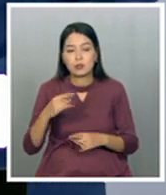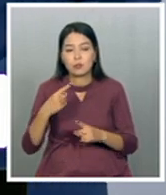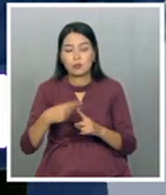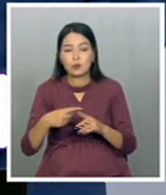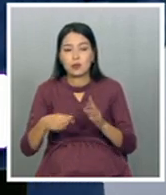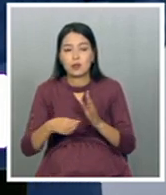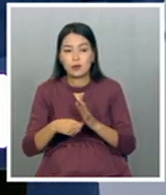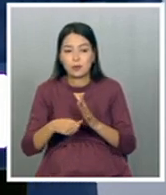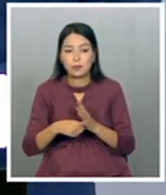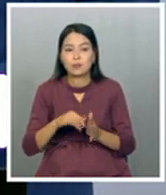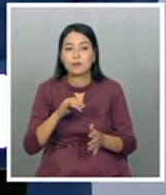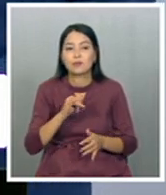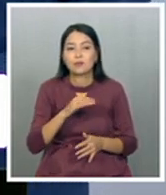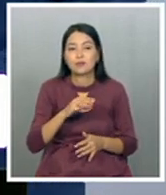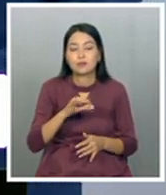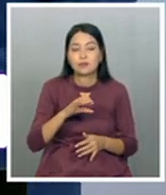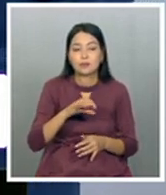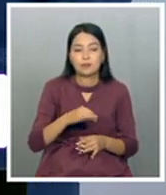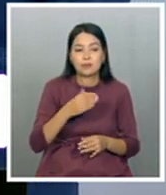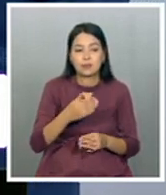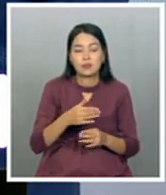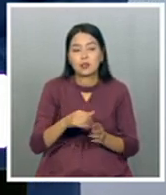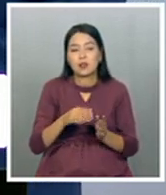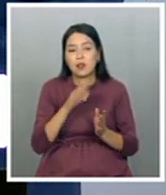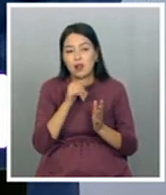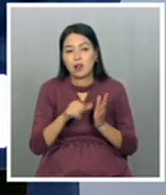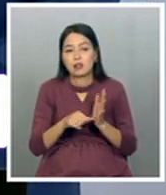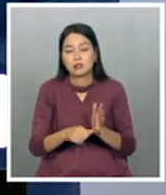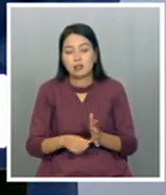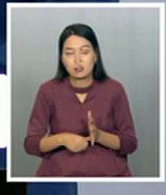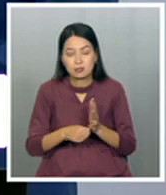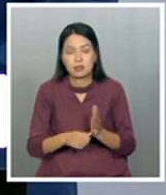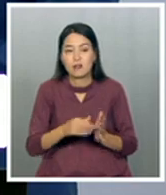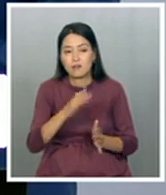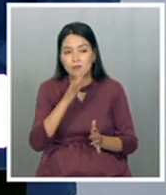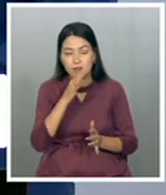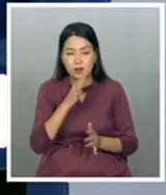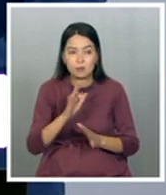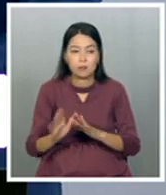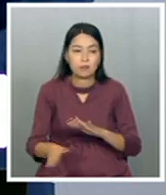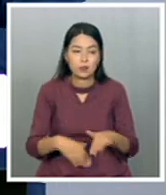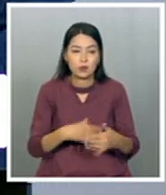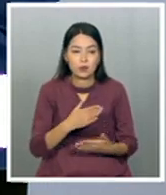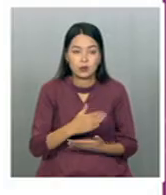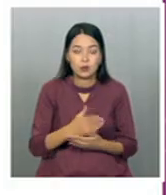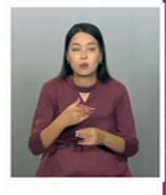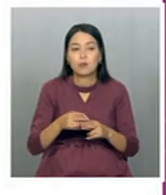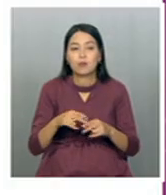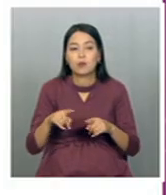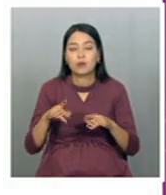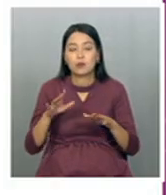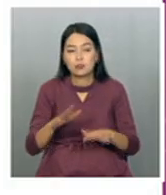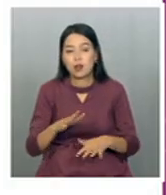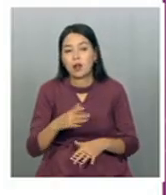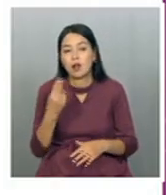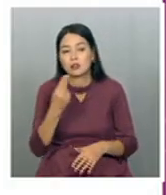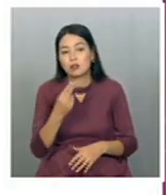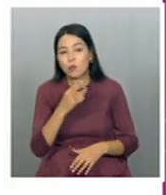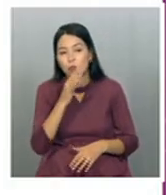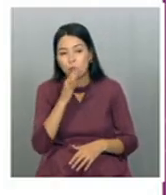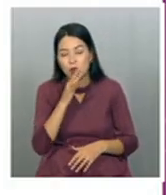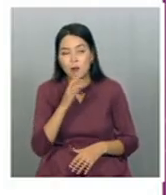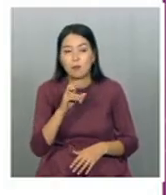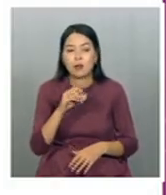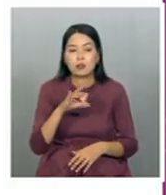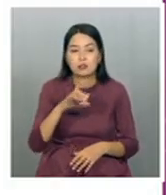яғни 5-ші және 6-ші сағаттық белдеулер бізде елімізде өтіп тұр. Яғни бұл жерде Астана уақытымен Батыс Қазақстанда